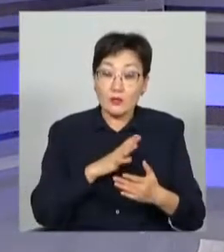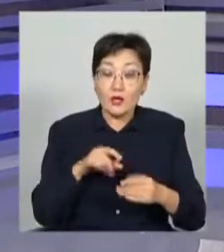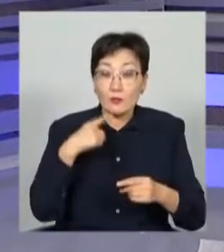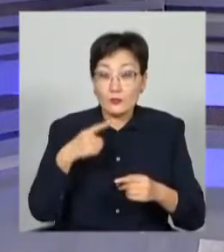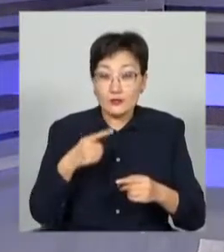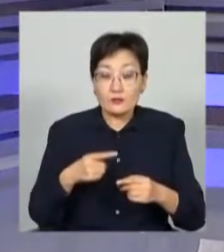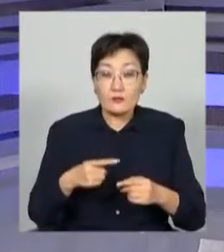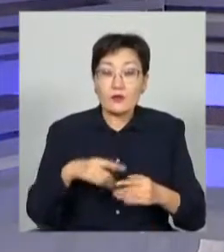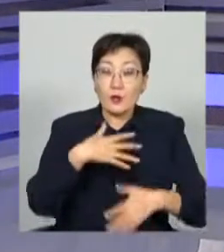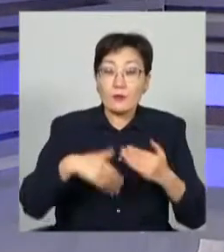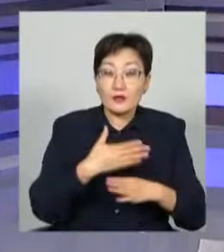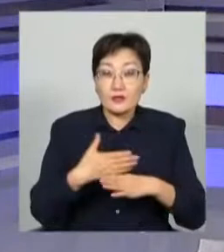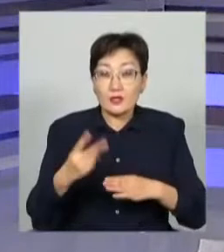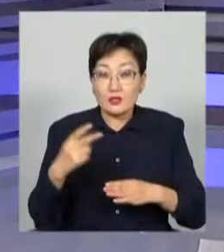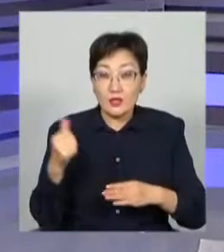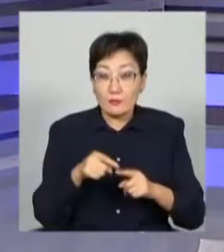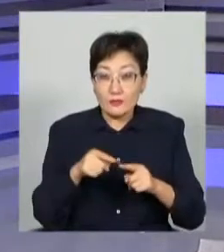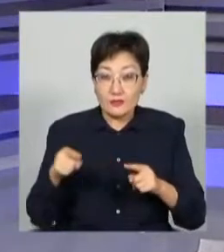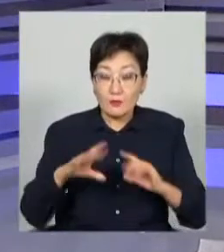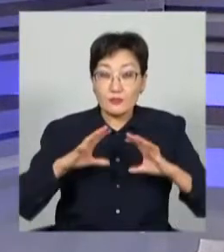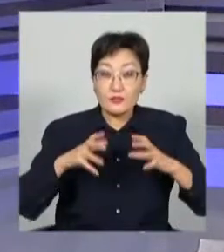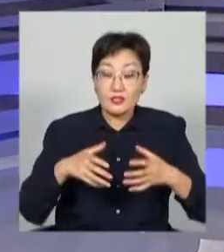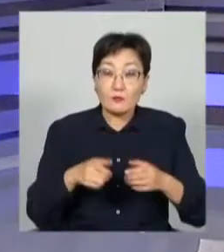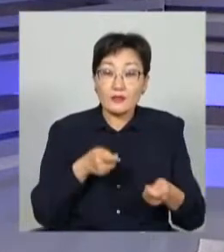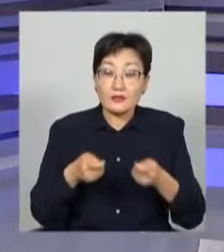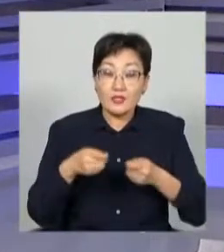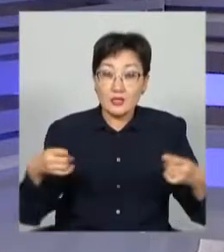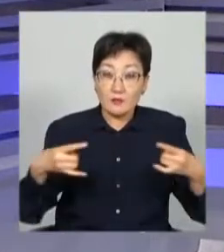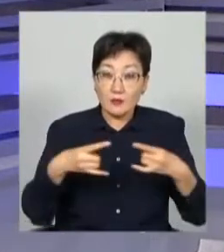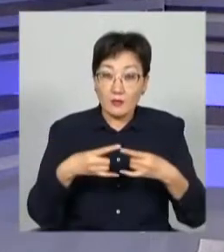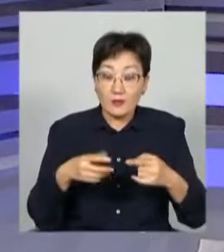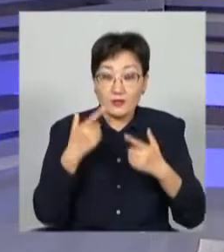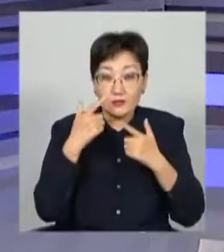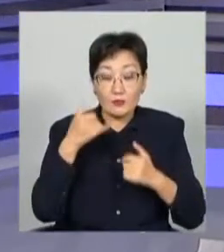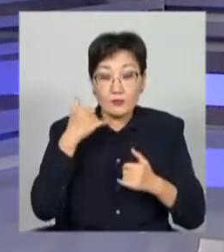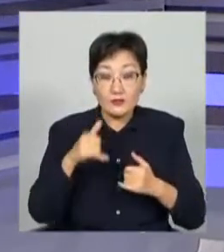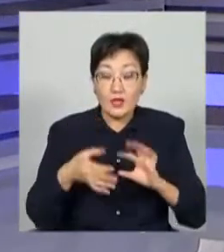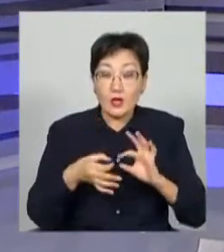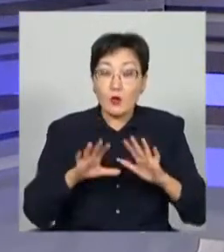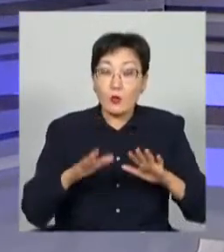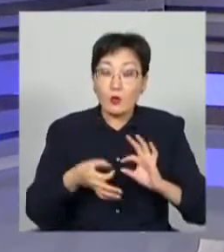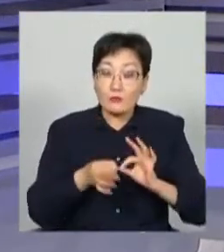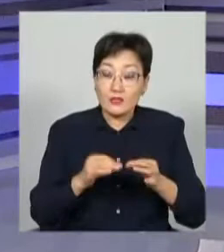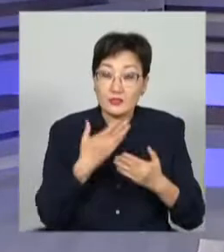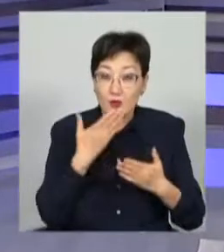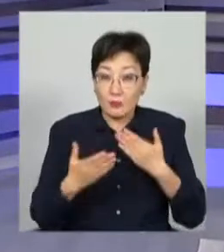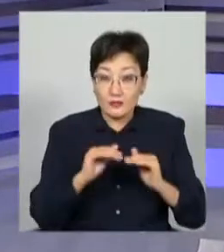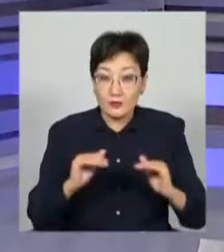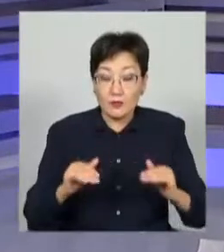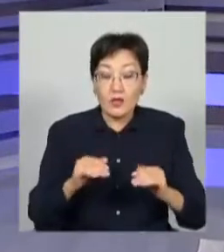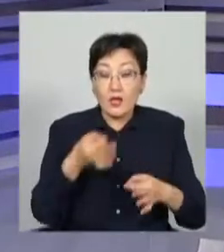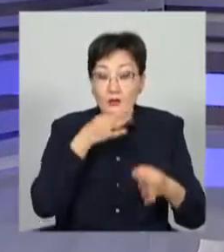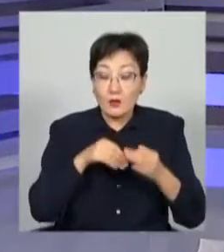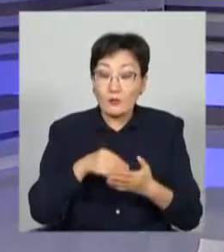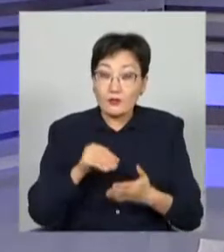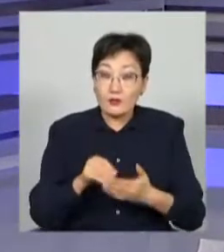Айтуынша, бейберекеттен кейін 2 аптаның ішінде әлемдегі жетекші арналар хабарласып, оқиғаның мән-жайын сұраған. Балаларына дәрі алуға